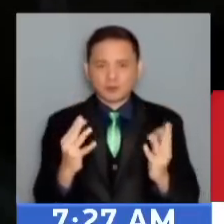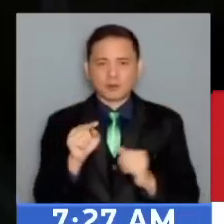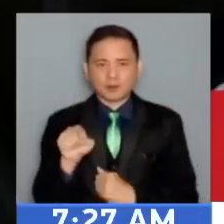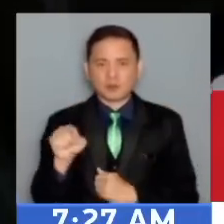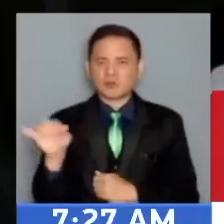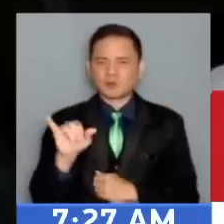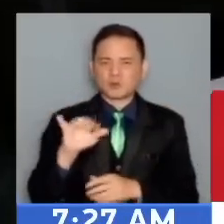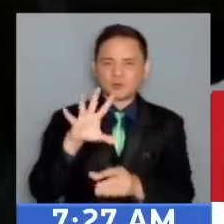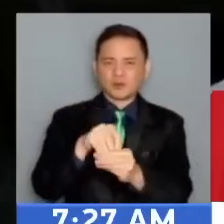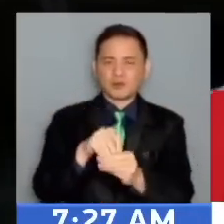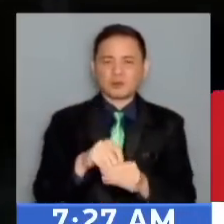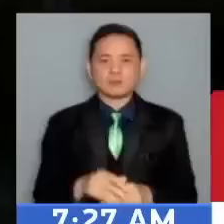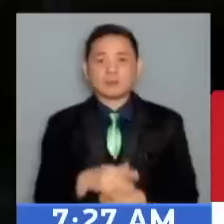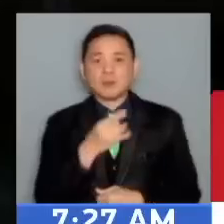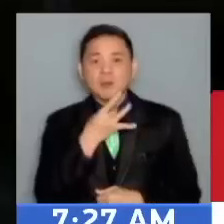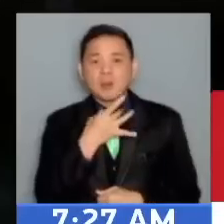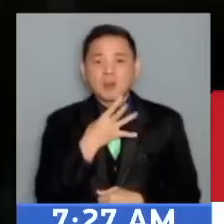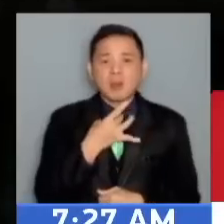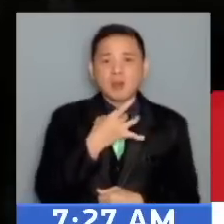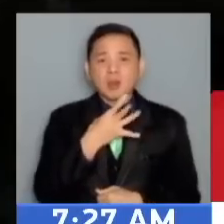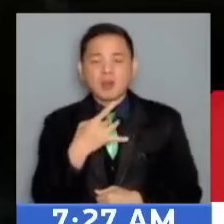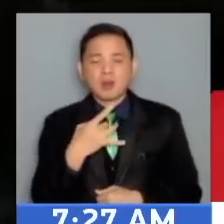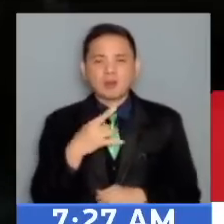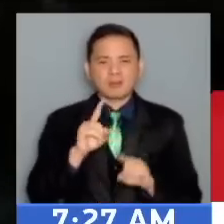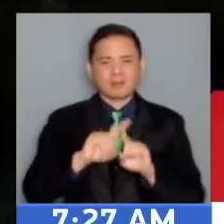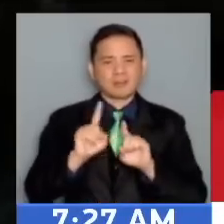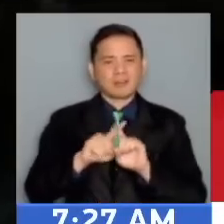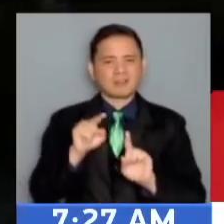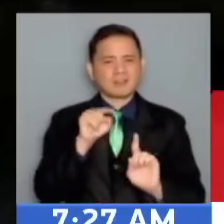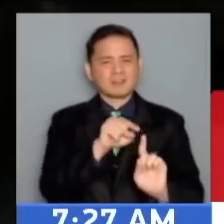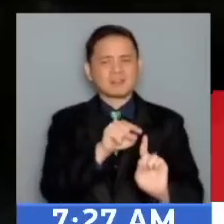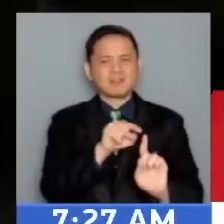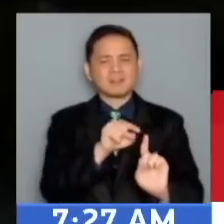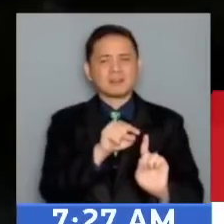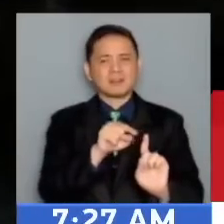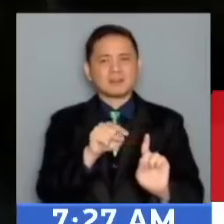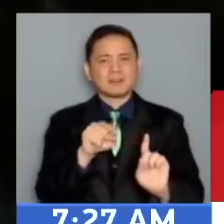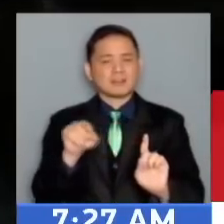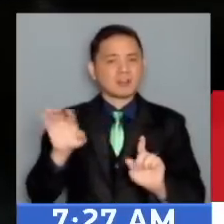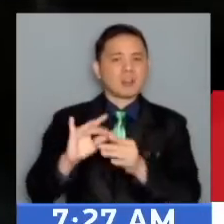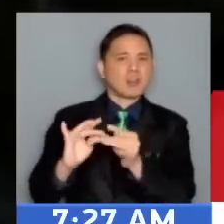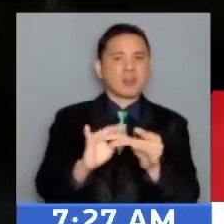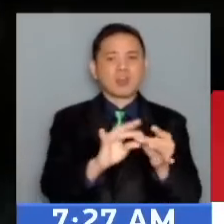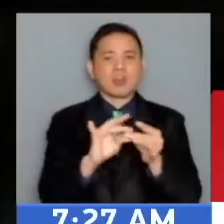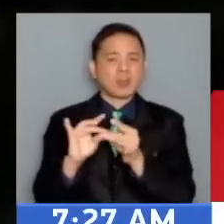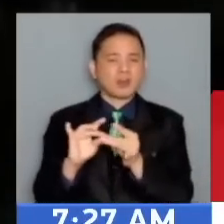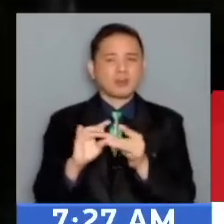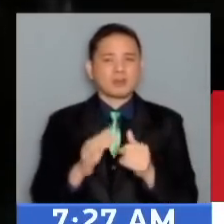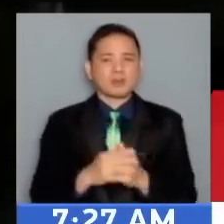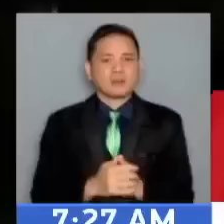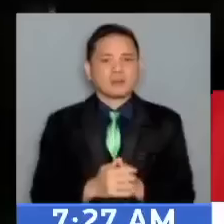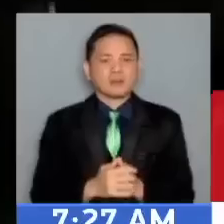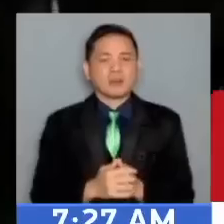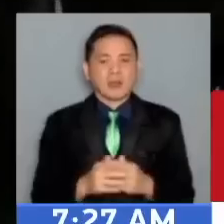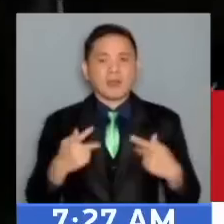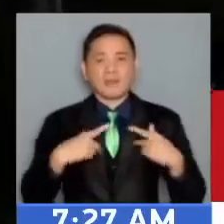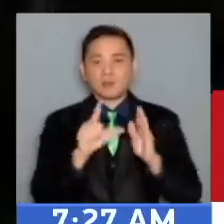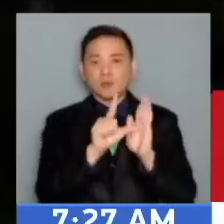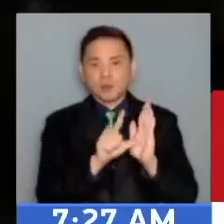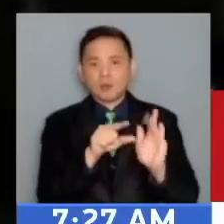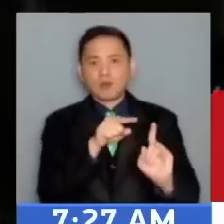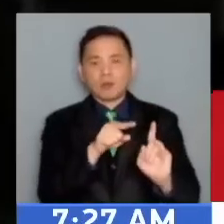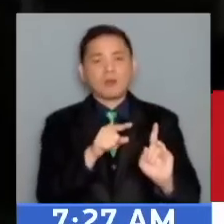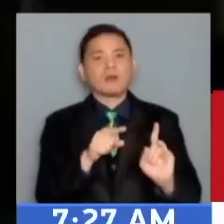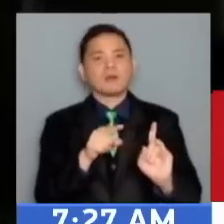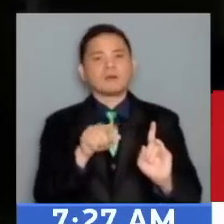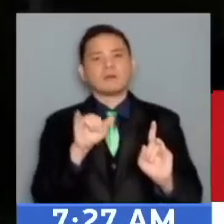bastos. Eh kung gawa-gawa lang din minsan yung sinabi ng pasahero dahil nga may ganun ng batas, parang kawawa rin yung mga driver.